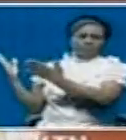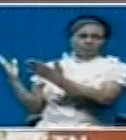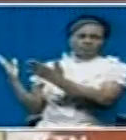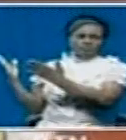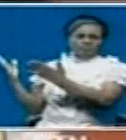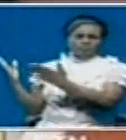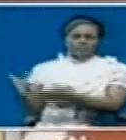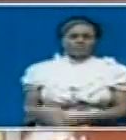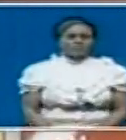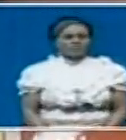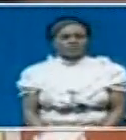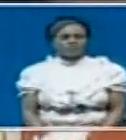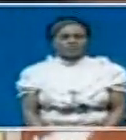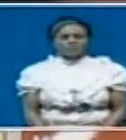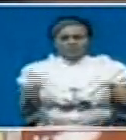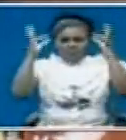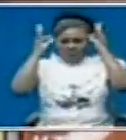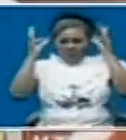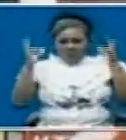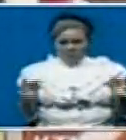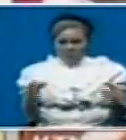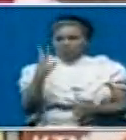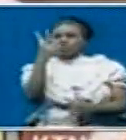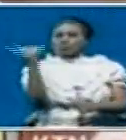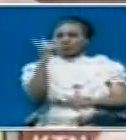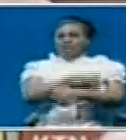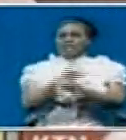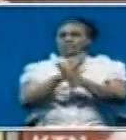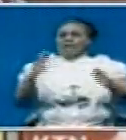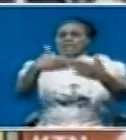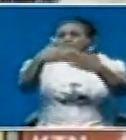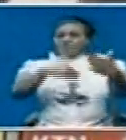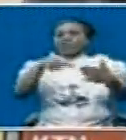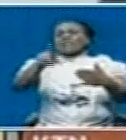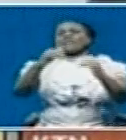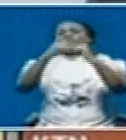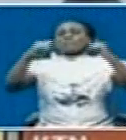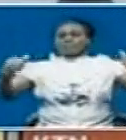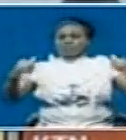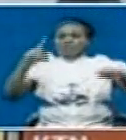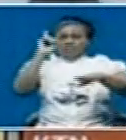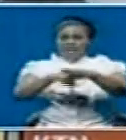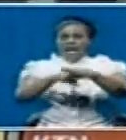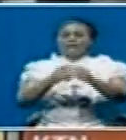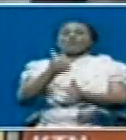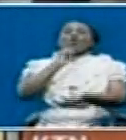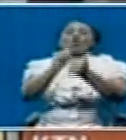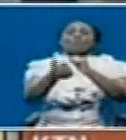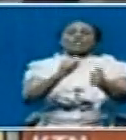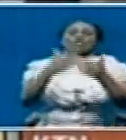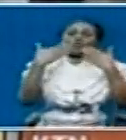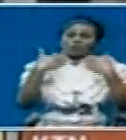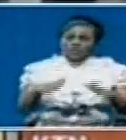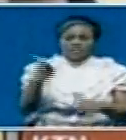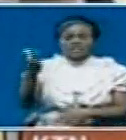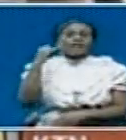and for Smanov. Ni harusi ya kuashiria ndoa ya siku mbili pekee kabla ya maharusi kutengana ifikapo tamati ya michuano ya Prinsloo Sevens